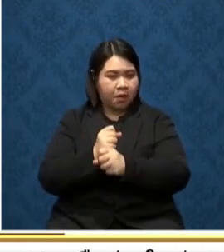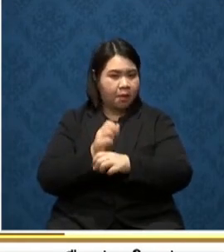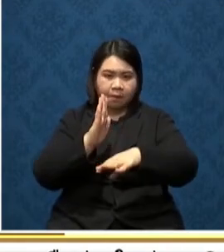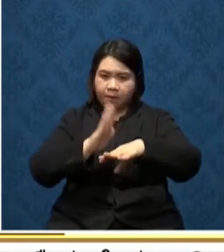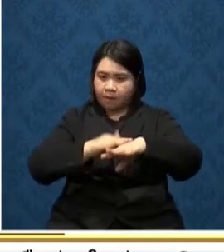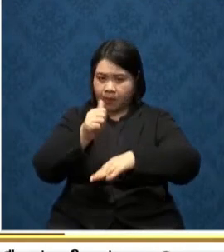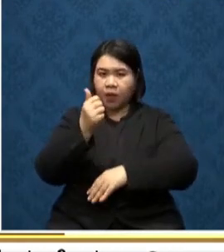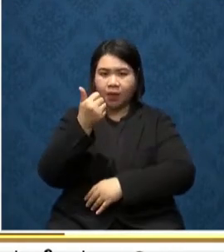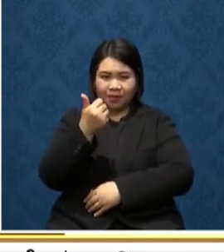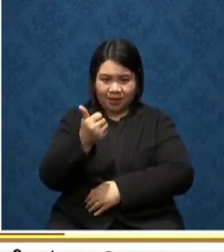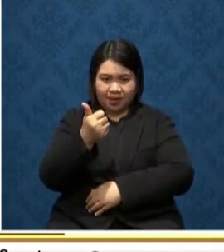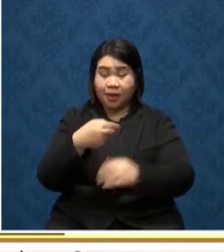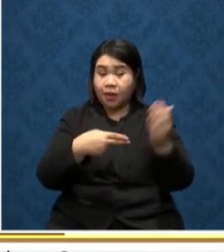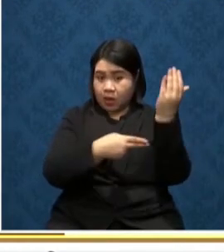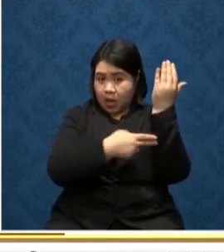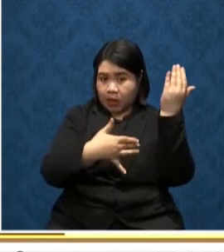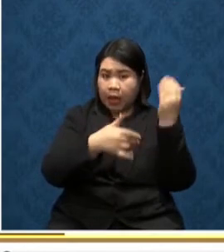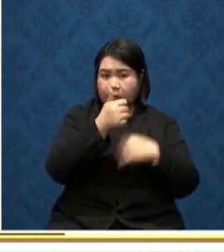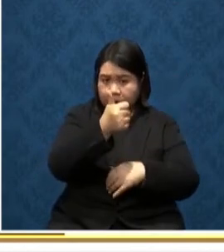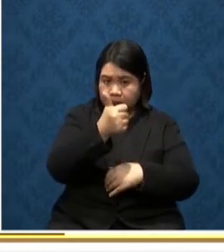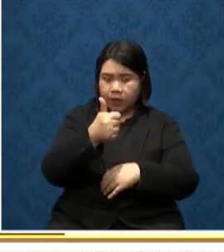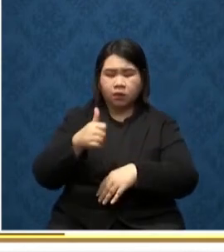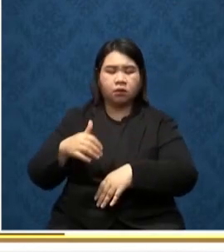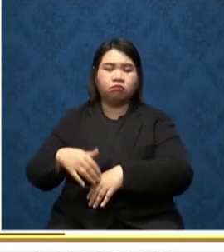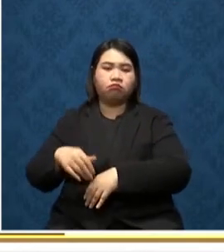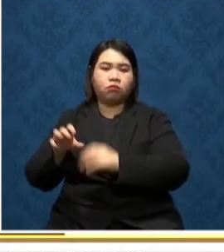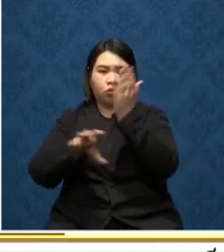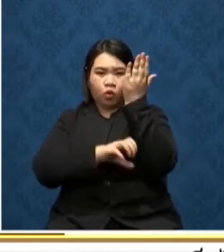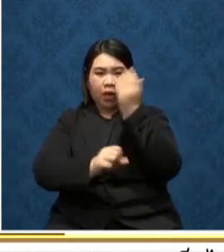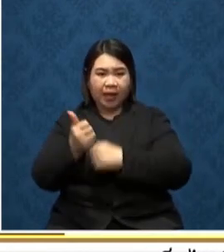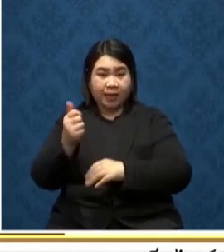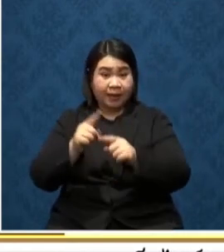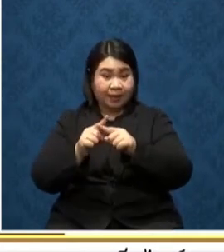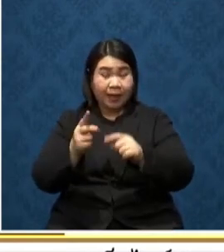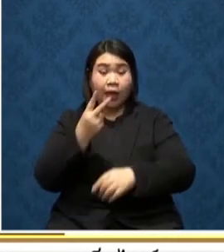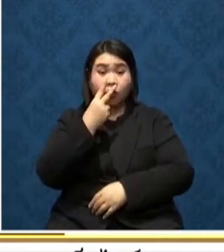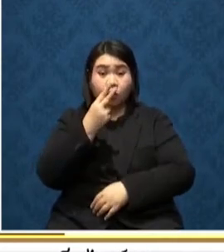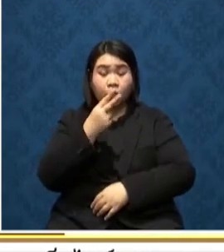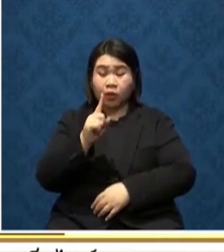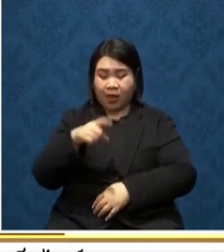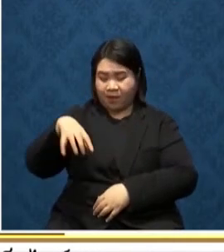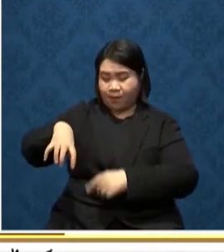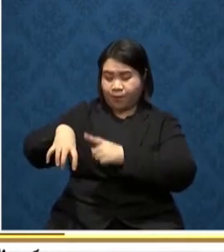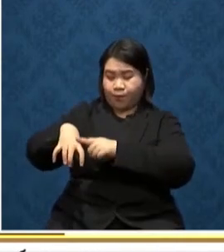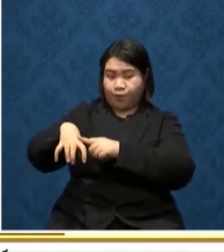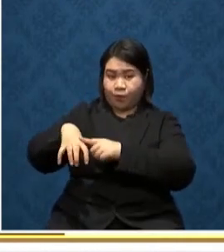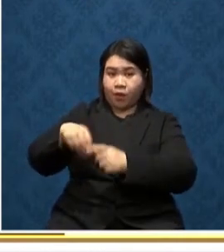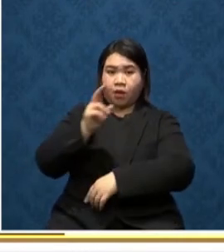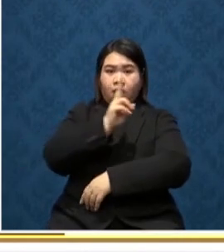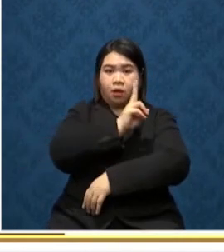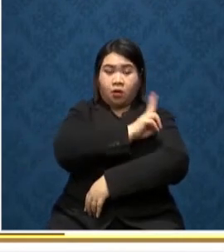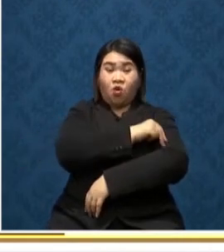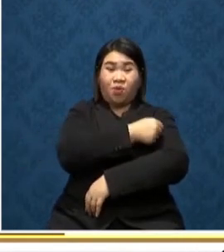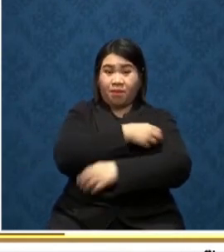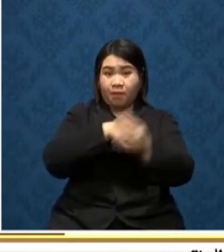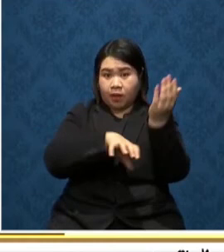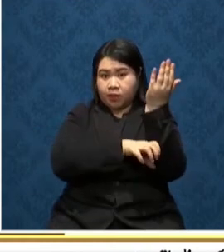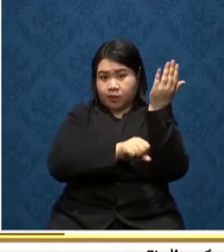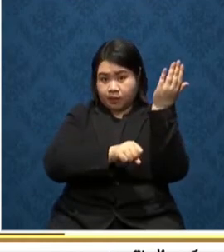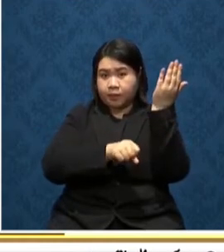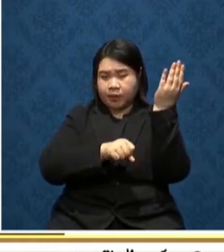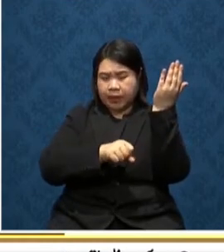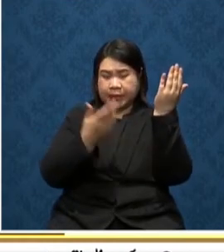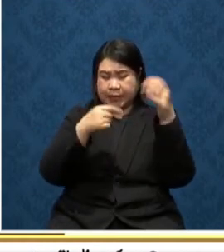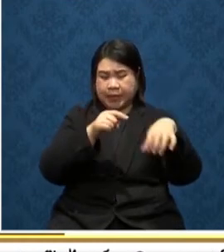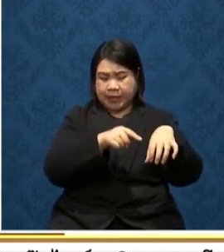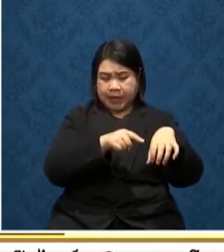ทงสงขาแต่ว่าถ้าพูถึอาตราค์เตรีงของ du figurกับจต